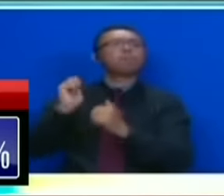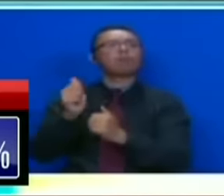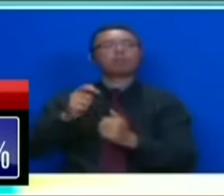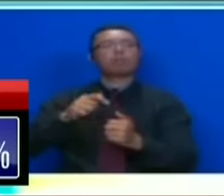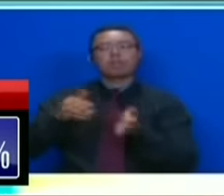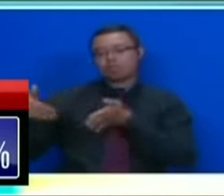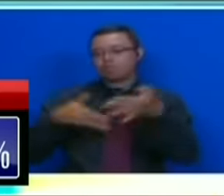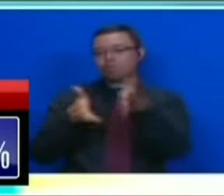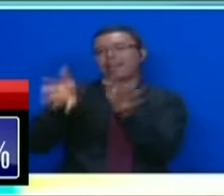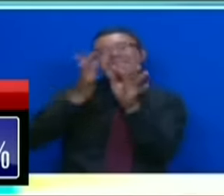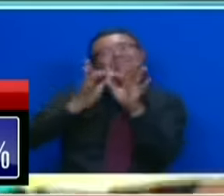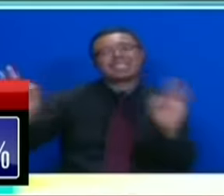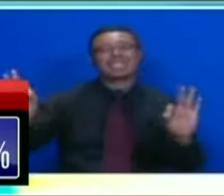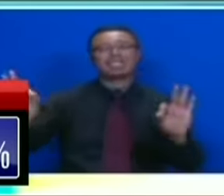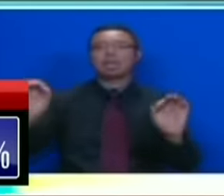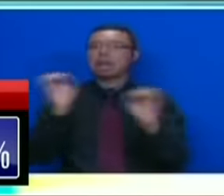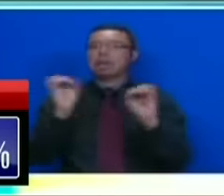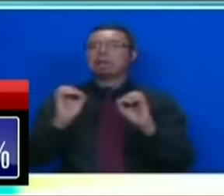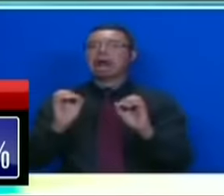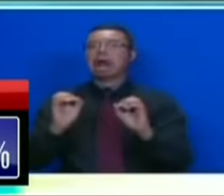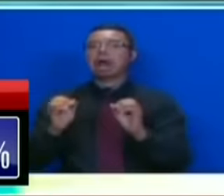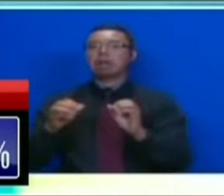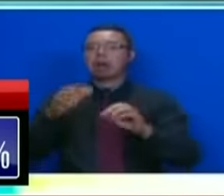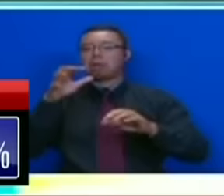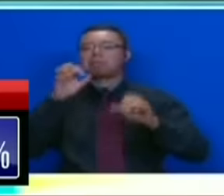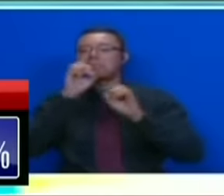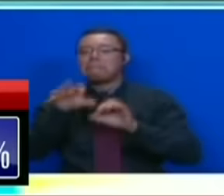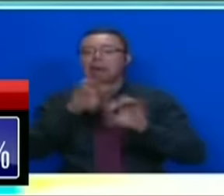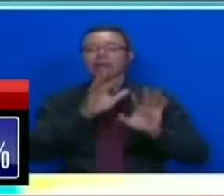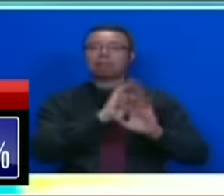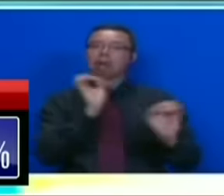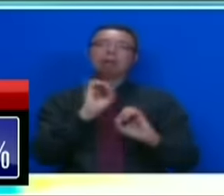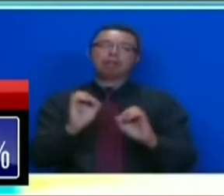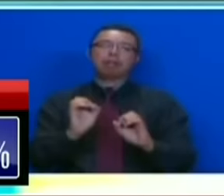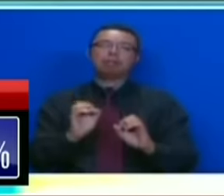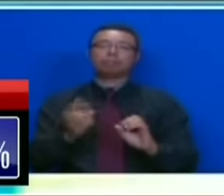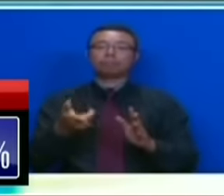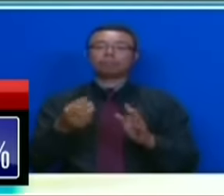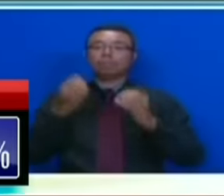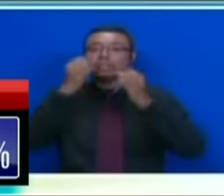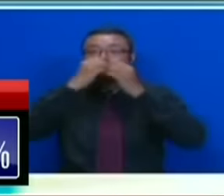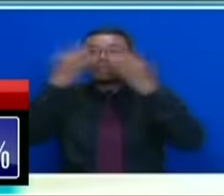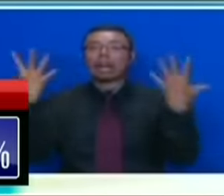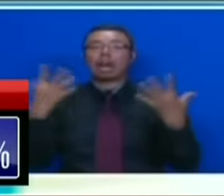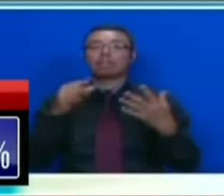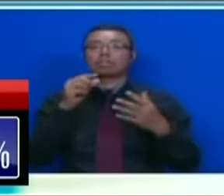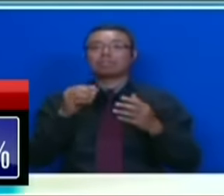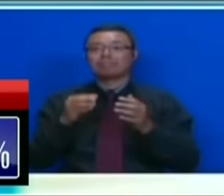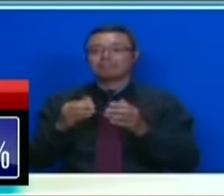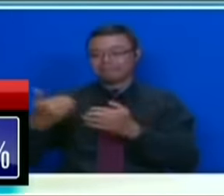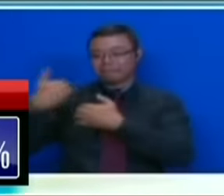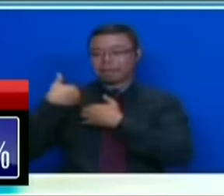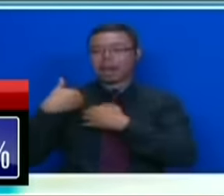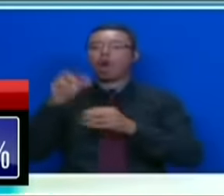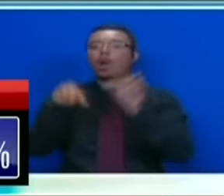kali-kali kita bersih. Tidak ada kekumuhan di sana-sini. Dan keterbukaan yang jelas kepada wong cilik. Oleh